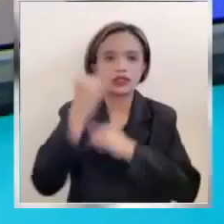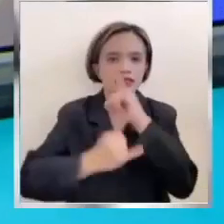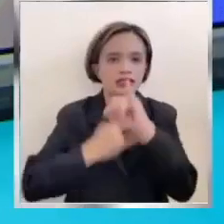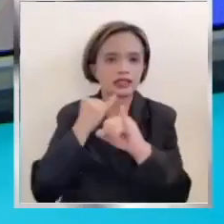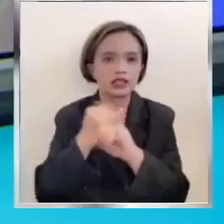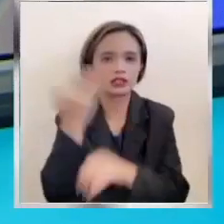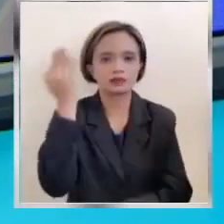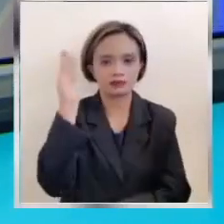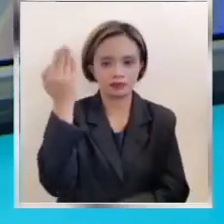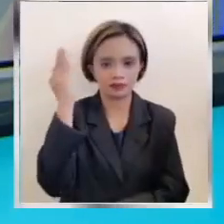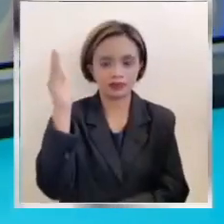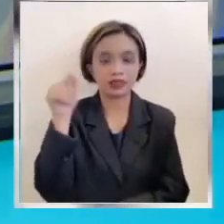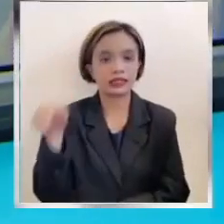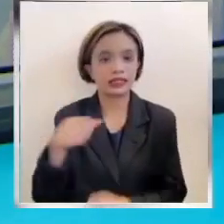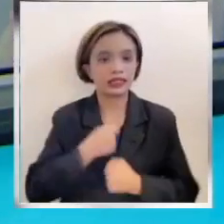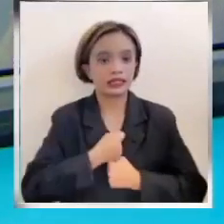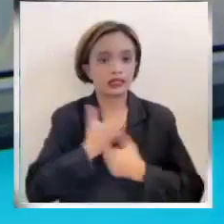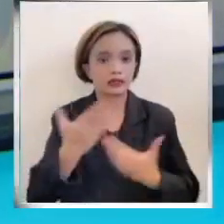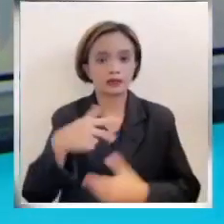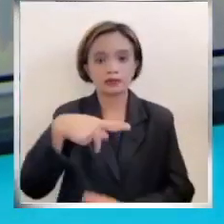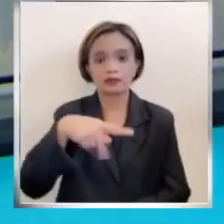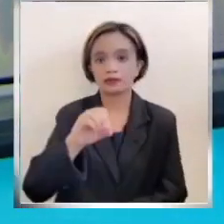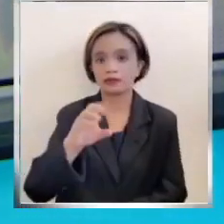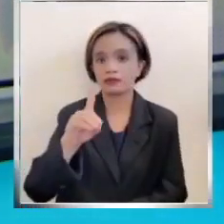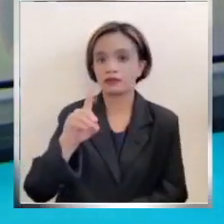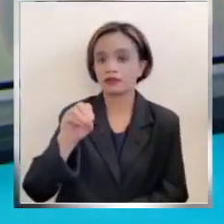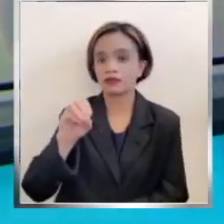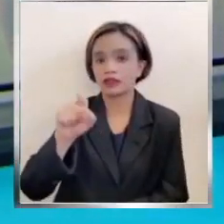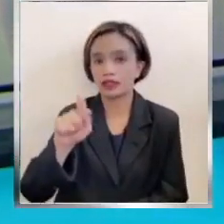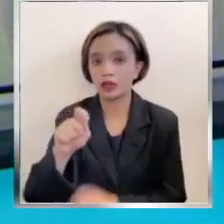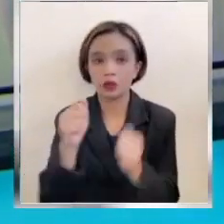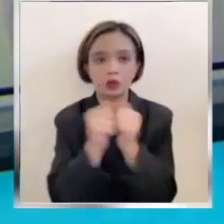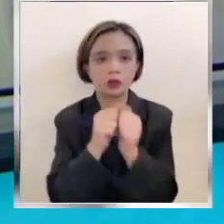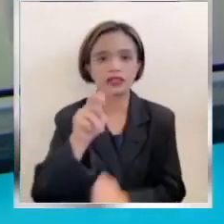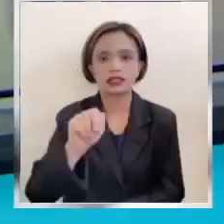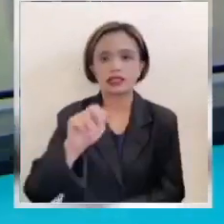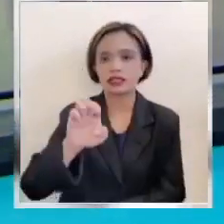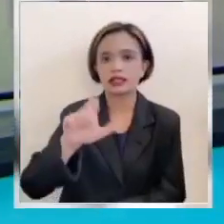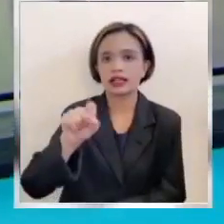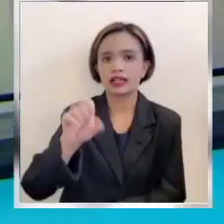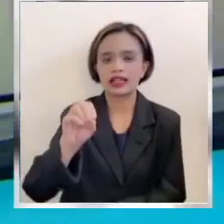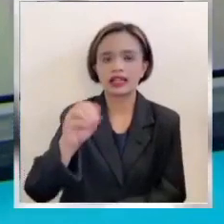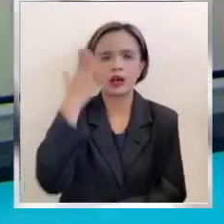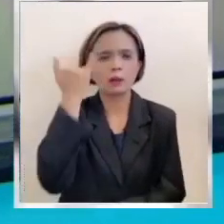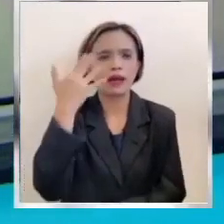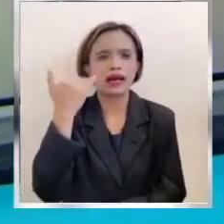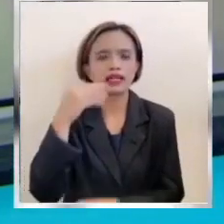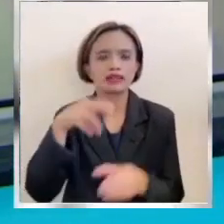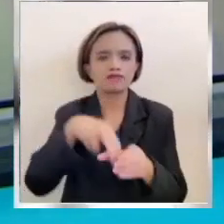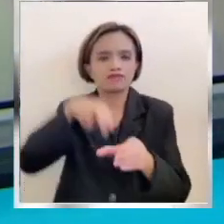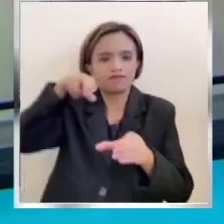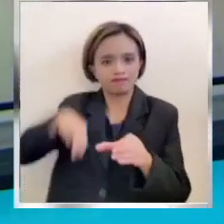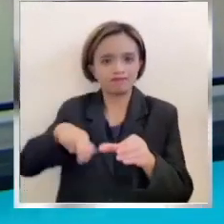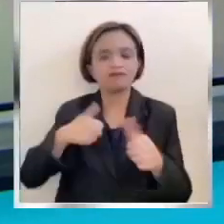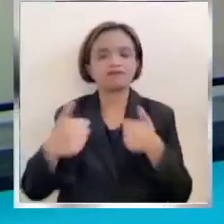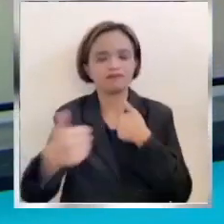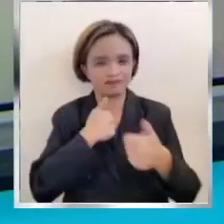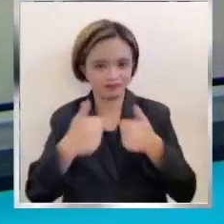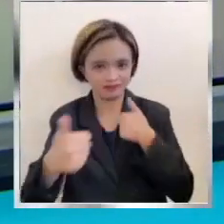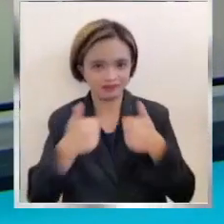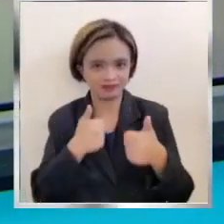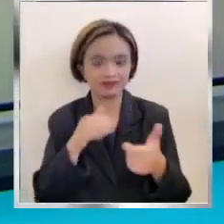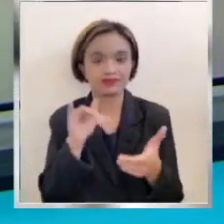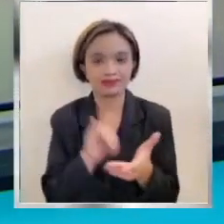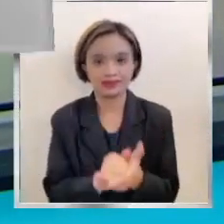Nag-open up si Herlene sa podcast na updated with Nelson Canlas kung bakit nag-withdraw siya sa competition. Yan ang exclusive chika